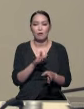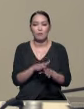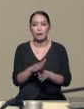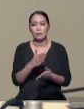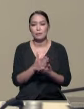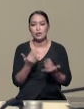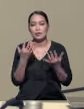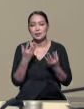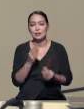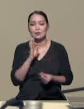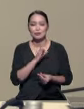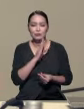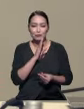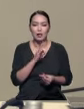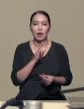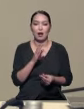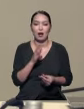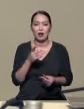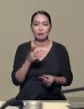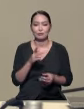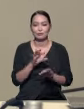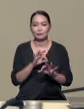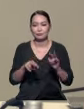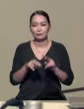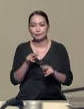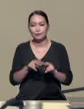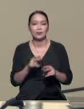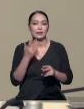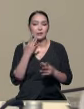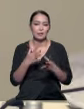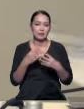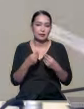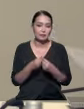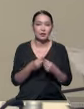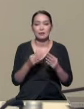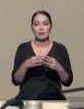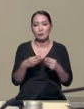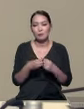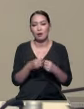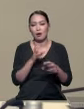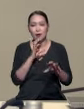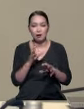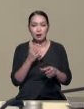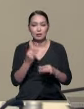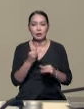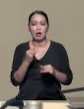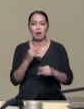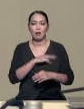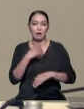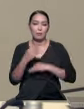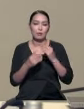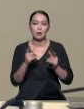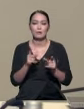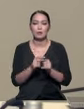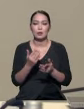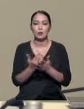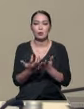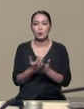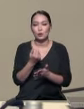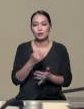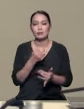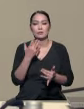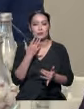женщины гармонично сочетают заботу о семье, домашнем очаге с успешной карьерой и успешно проявляют себя в